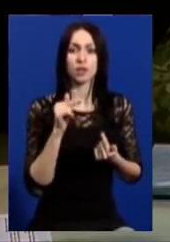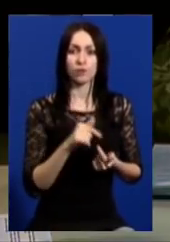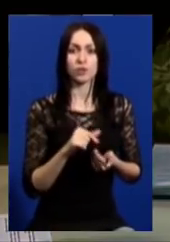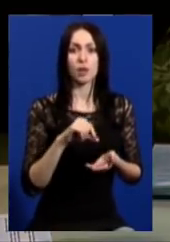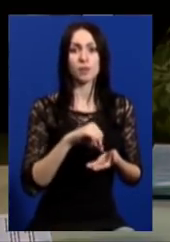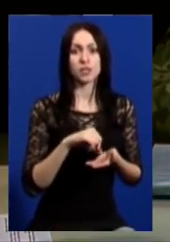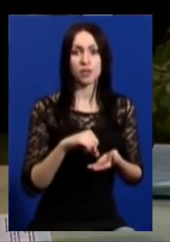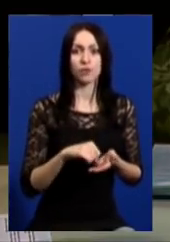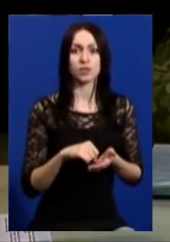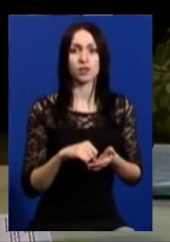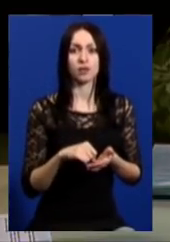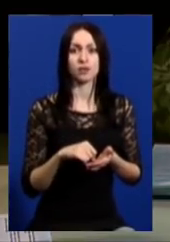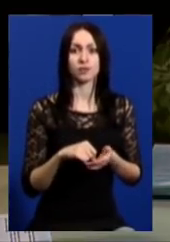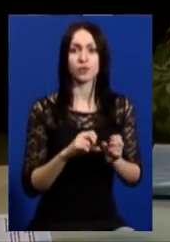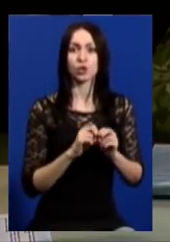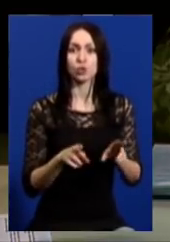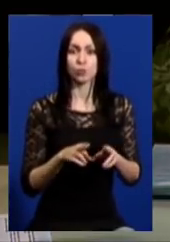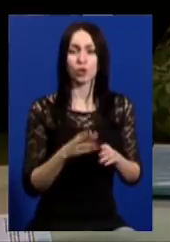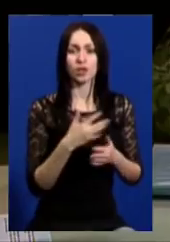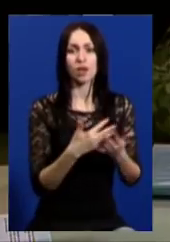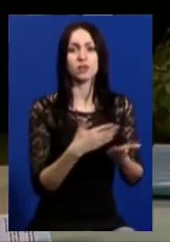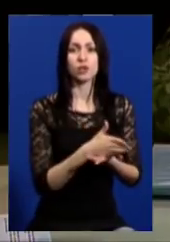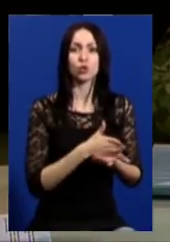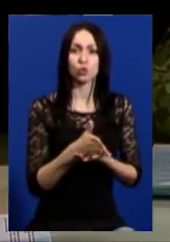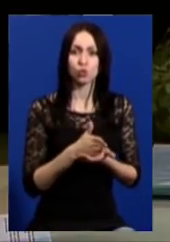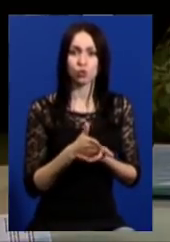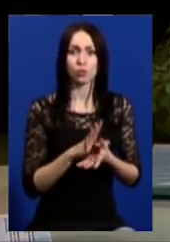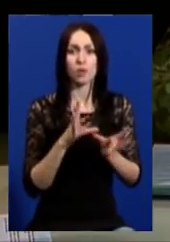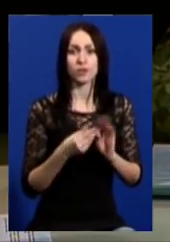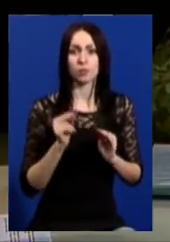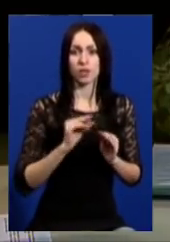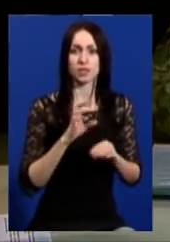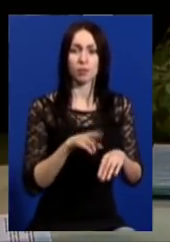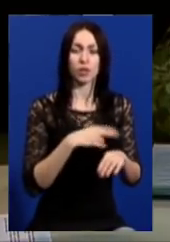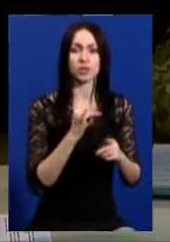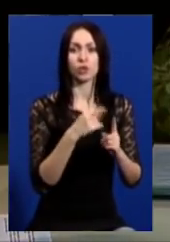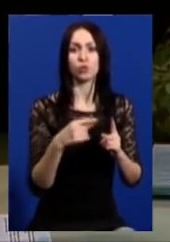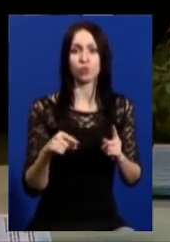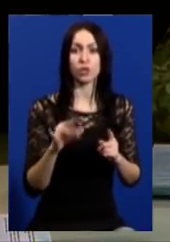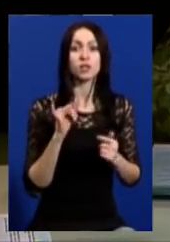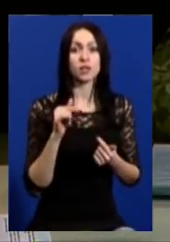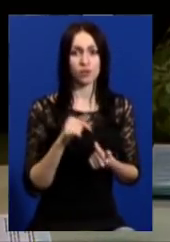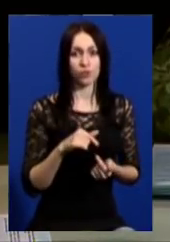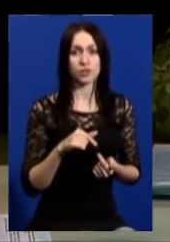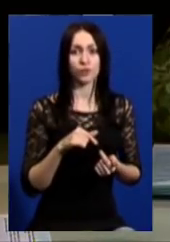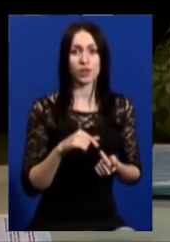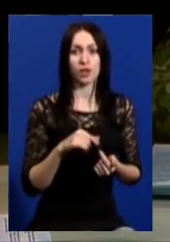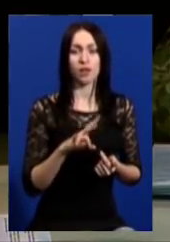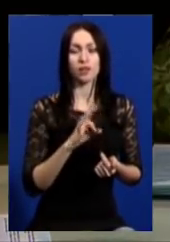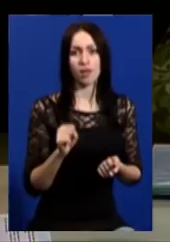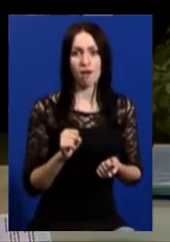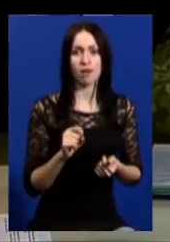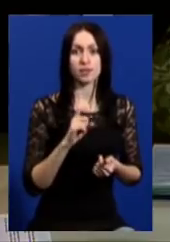представники суміжних служб, взаємодіючих служб правоохоронних і інших, і відповідно,